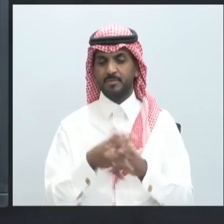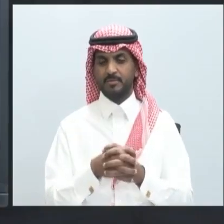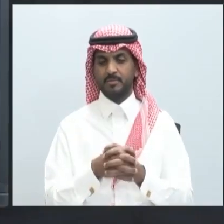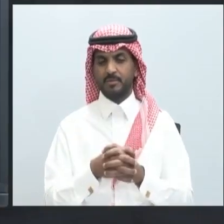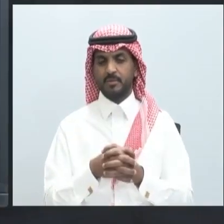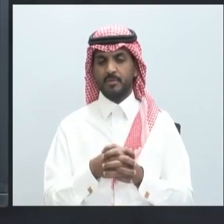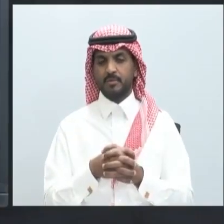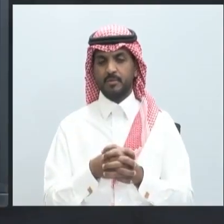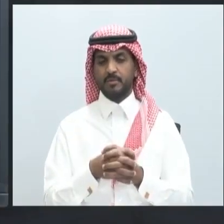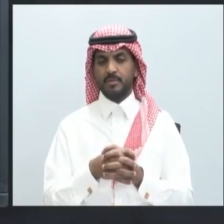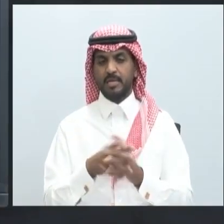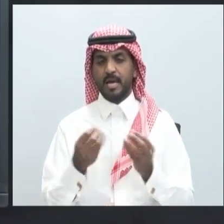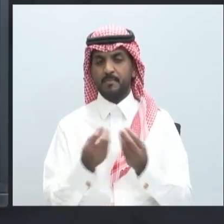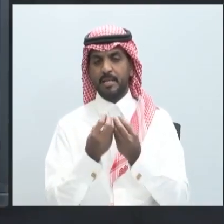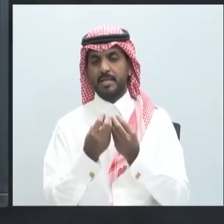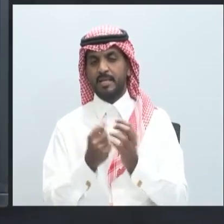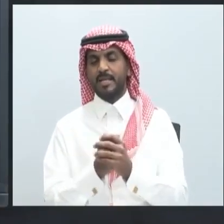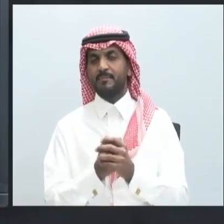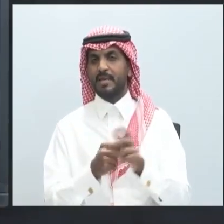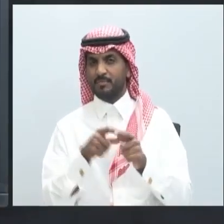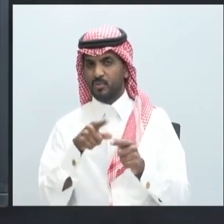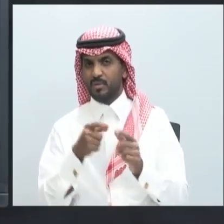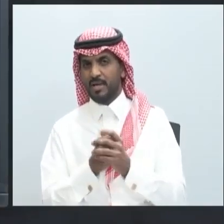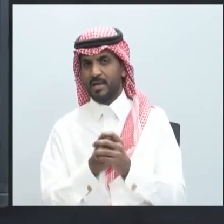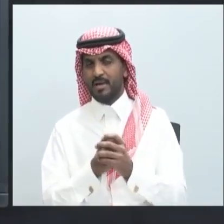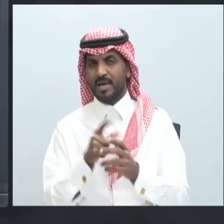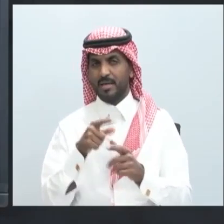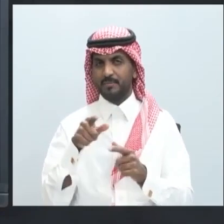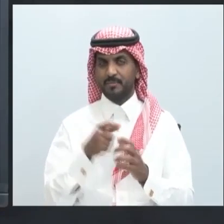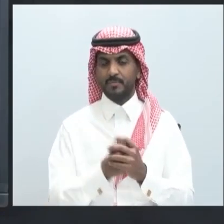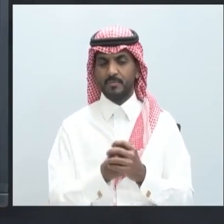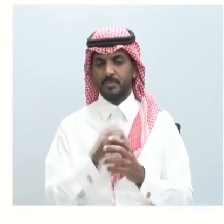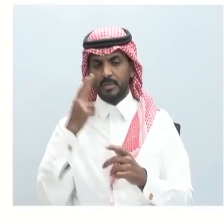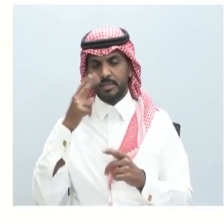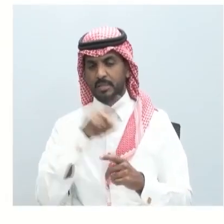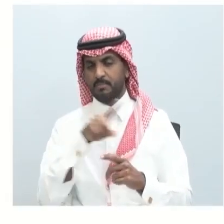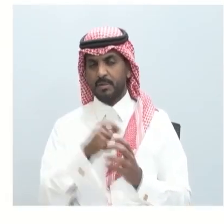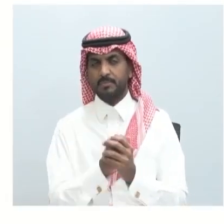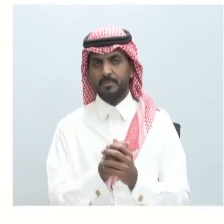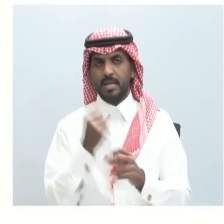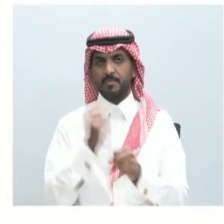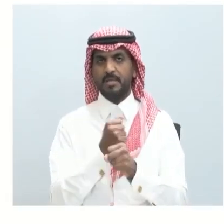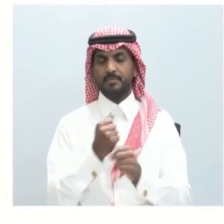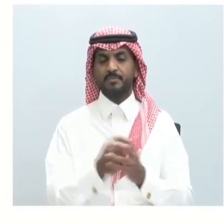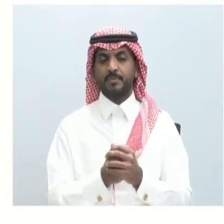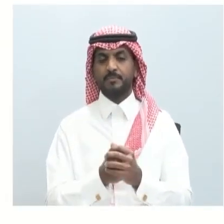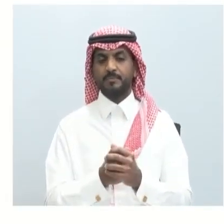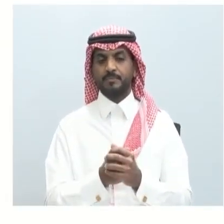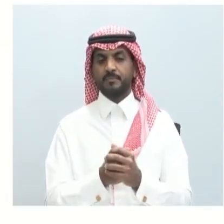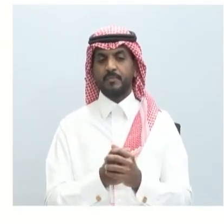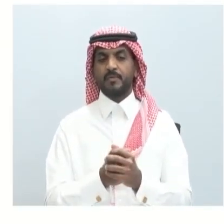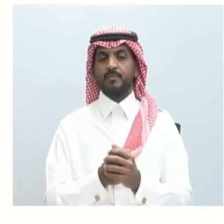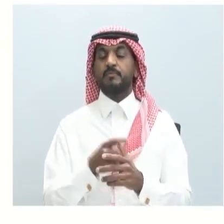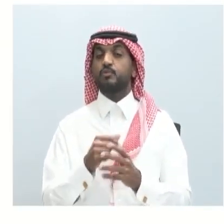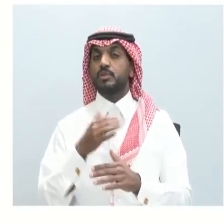الثاني يحمل في احد الكروماتيدات اي كابيتل وبي كابيتل دعونا نتتبع العمليه التي حدثت في الانقسام المنصف